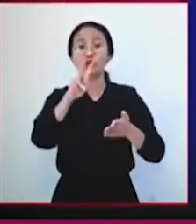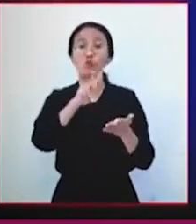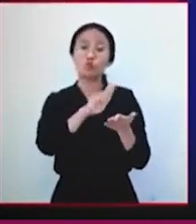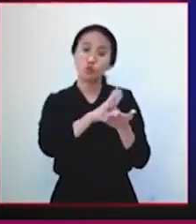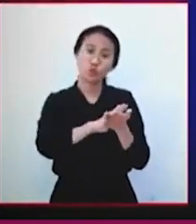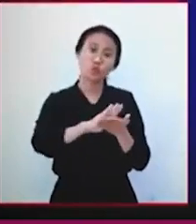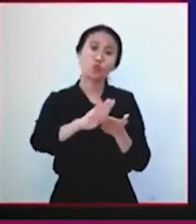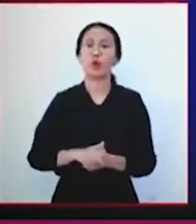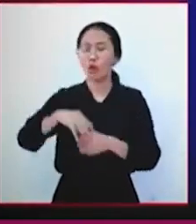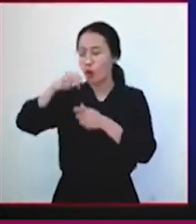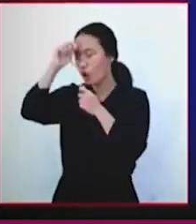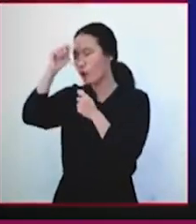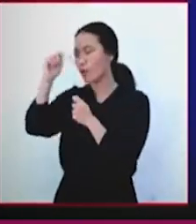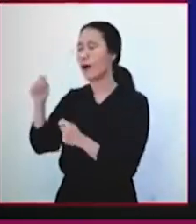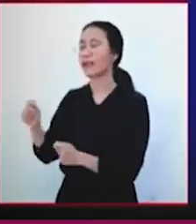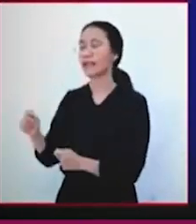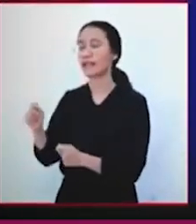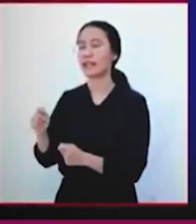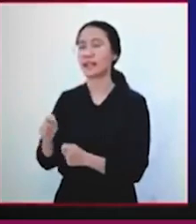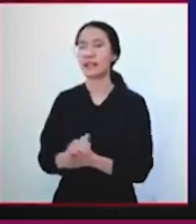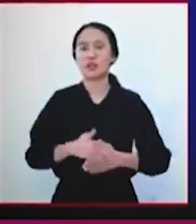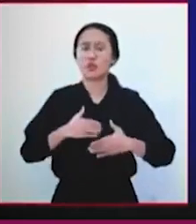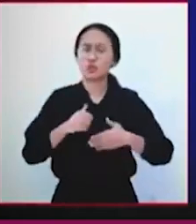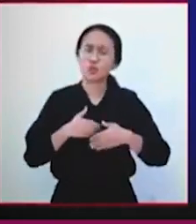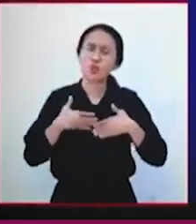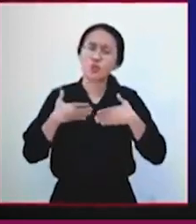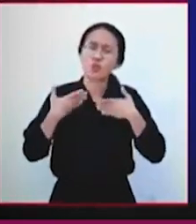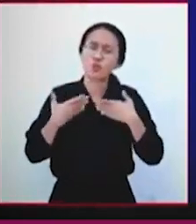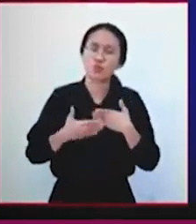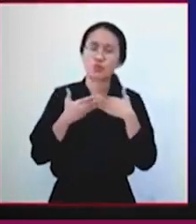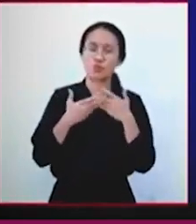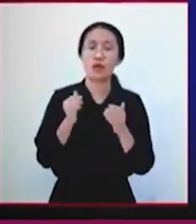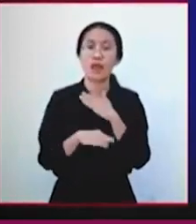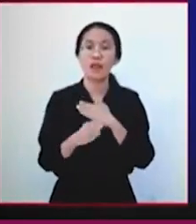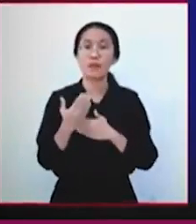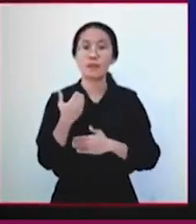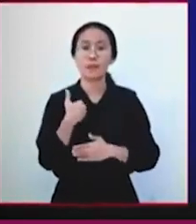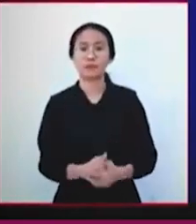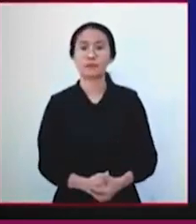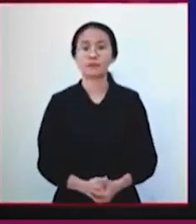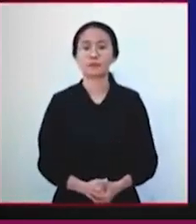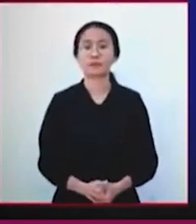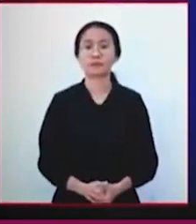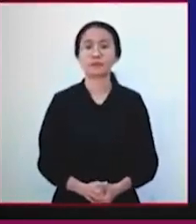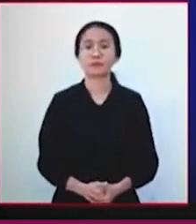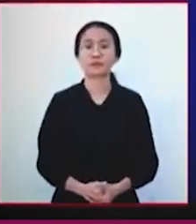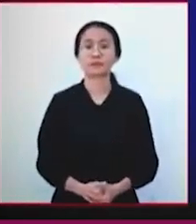Hormatilah dia sungguh-sungguh dalam hidupmu dalam ibadahmu terlebih Di dalam doamu